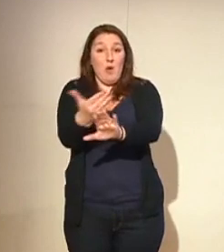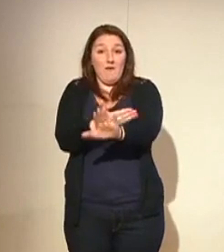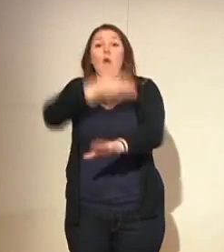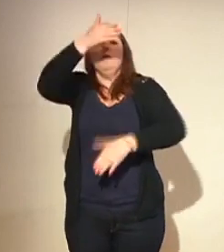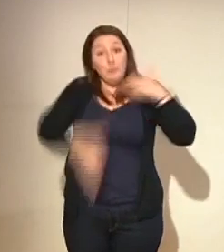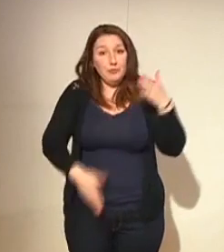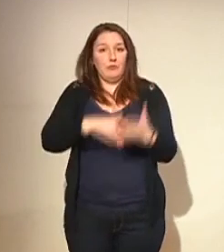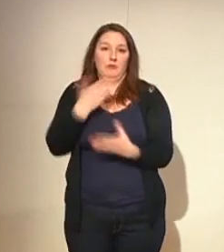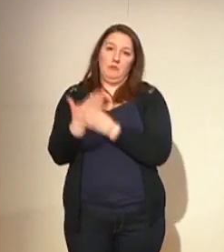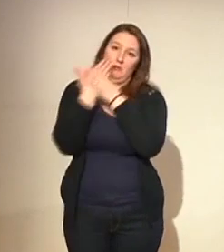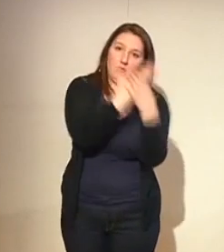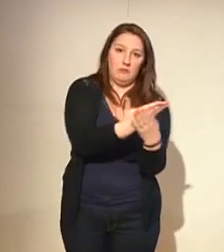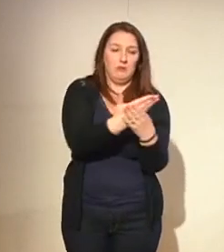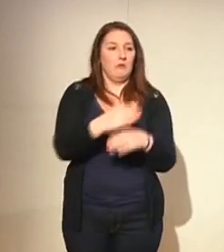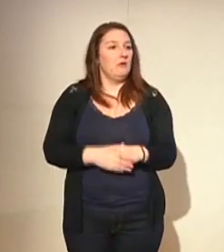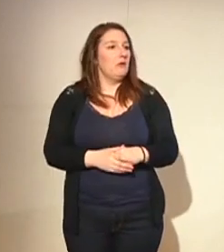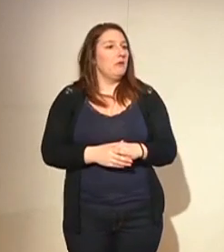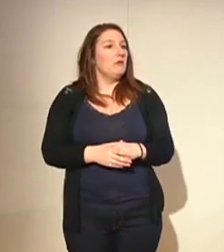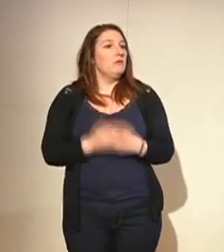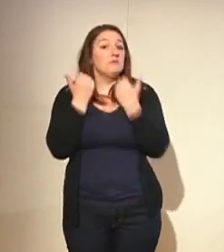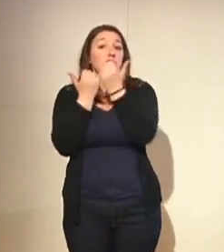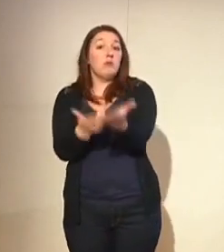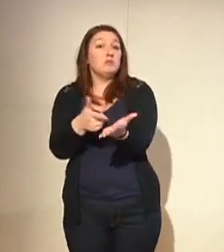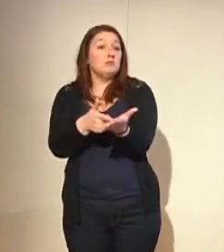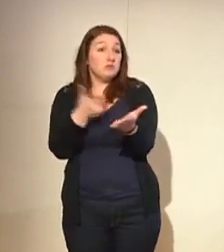municipal qui est pour cette